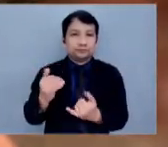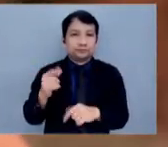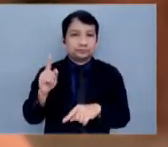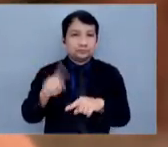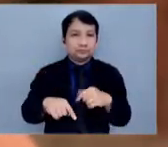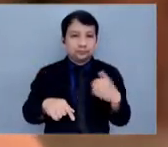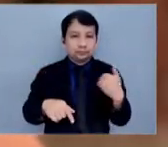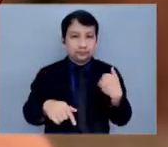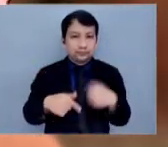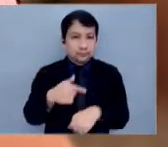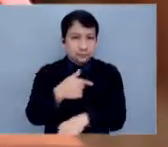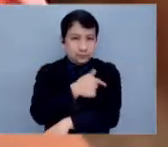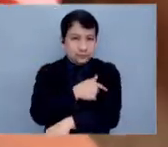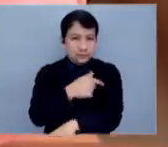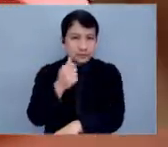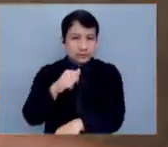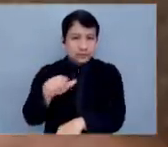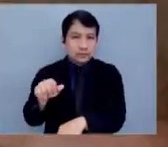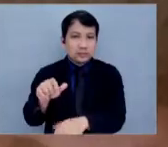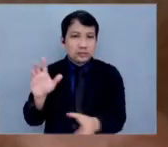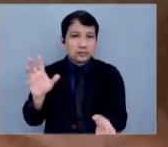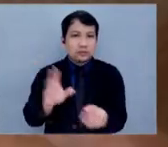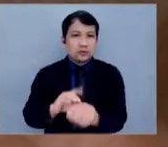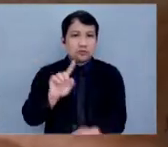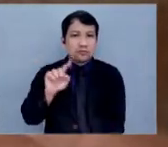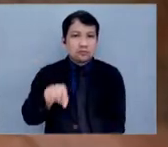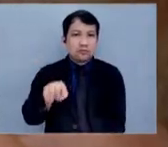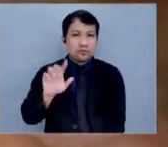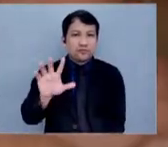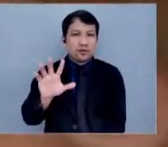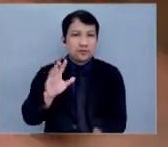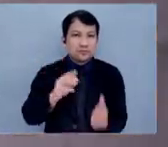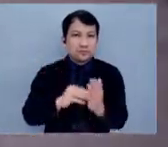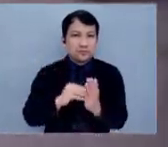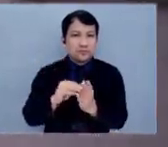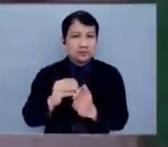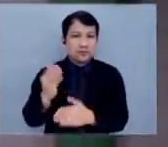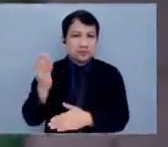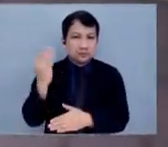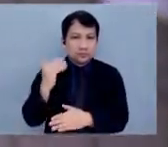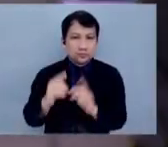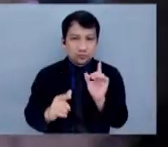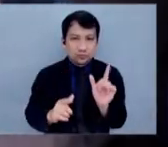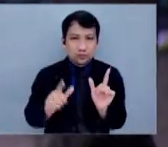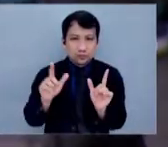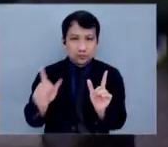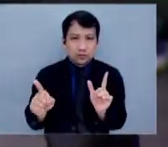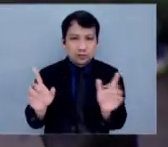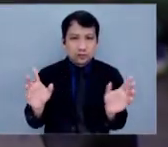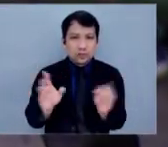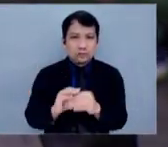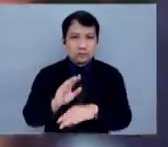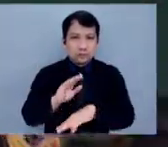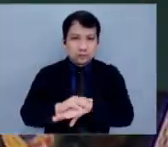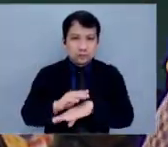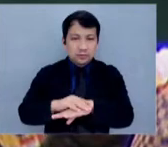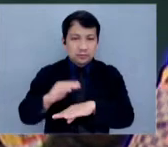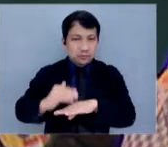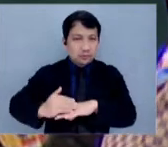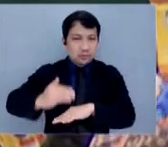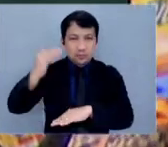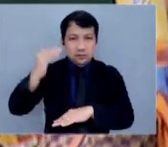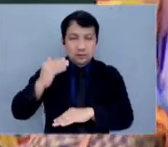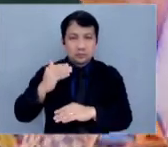na anumang klase ng bakuna na umabot sa 1.5 million noong 2021. Nariyan tuloy ang banta ng pagtaas sa iba pang vaccine